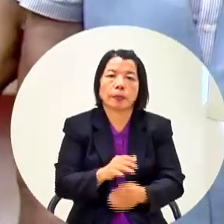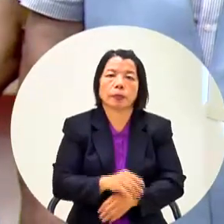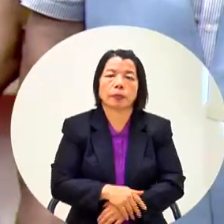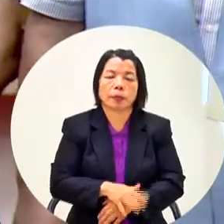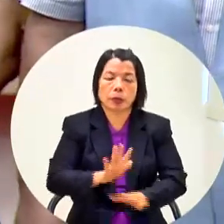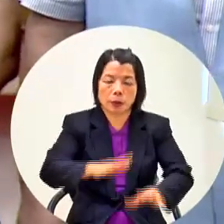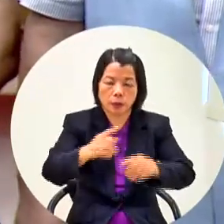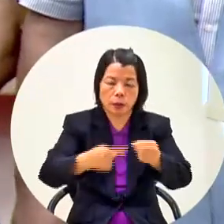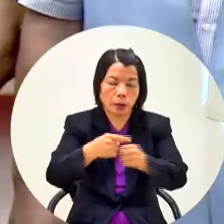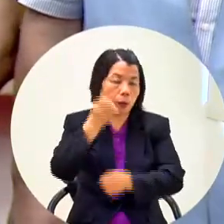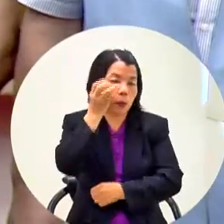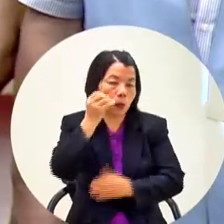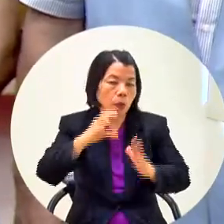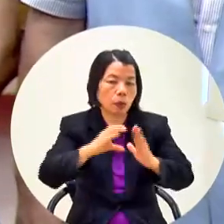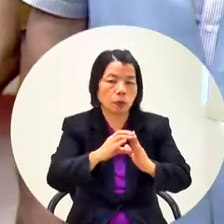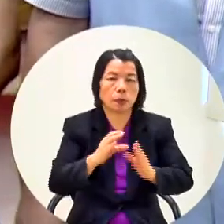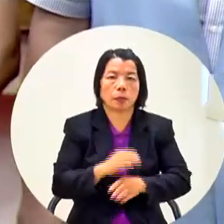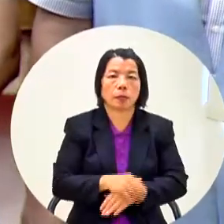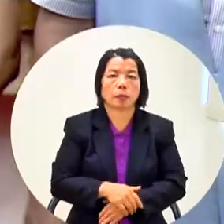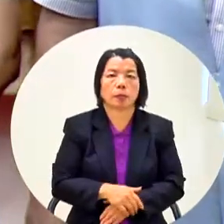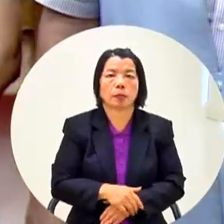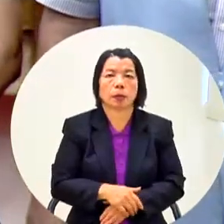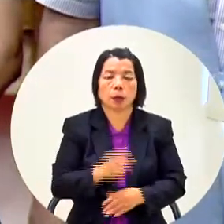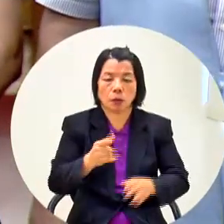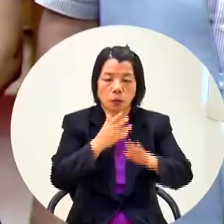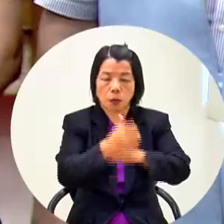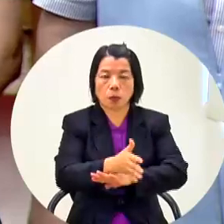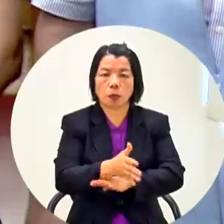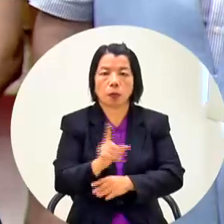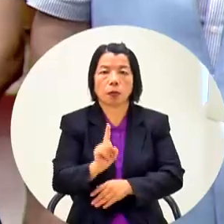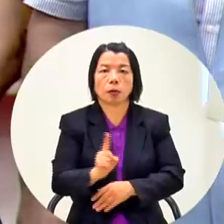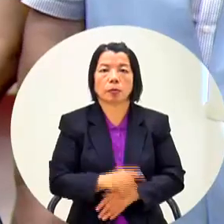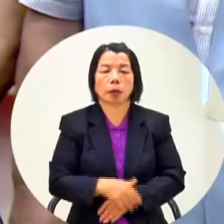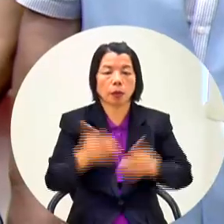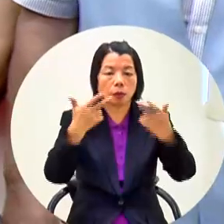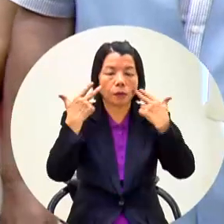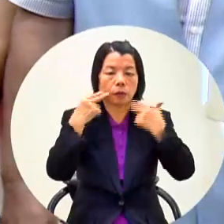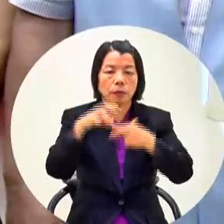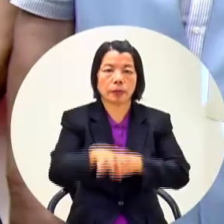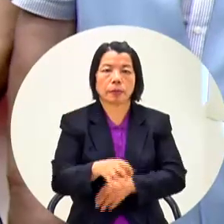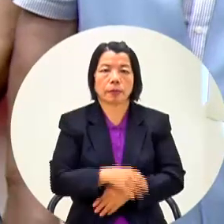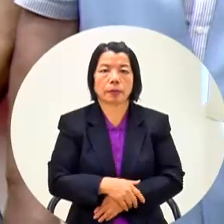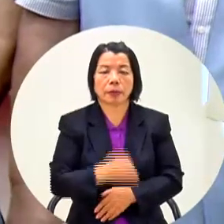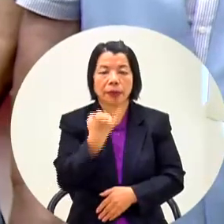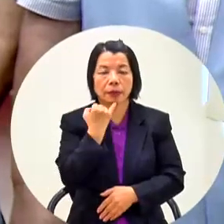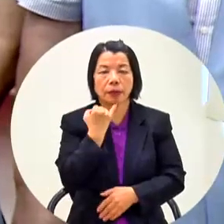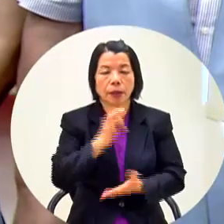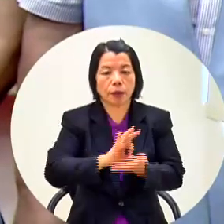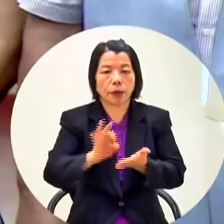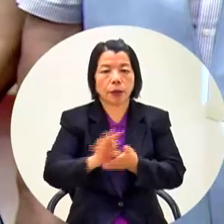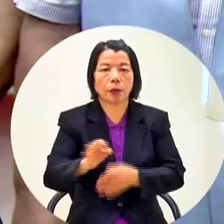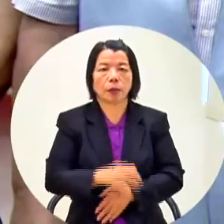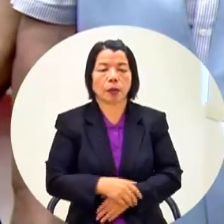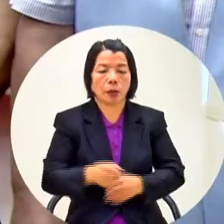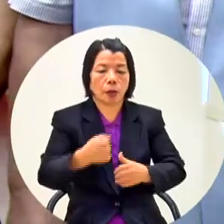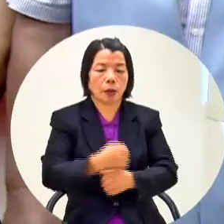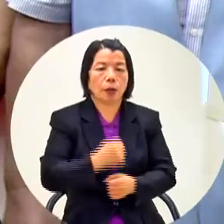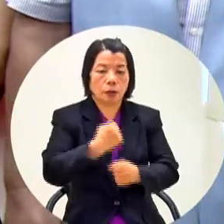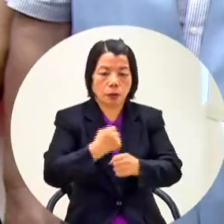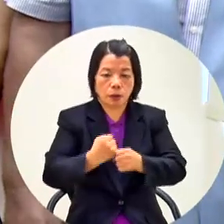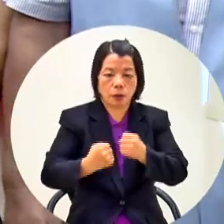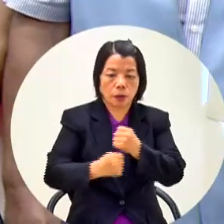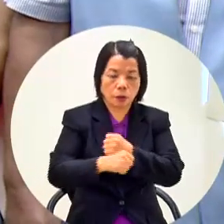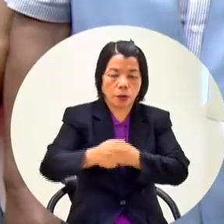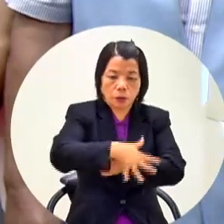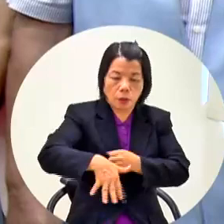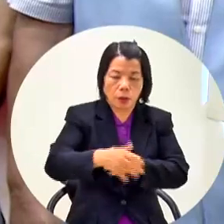观光局已经通过了，就是我们原住民地区可以用这个结构安全鉴定的报告